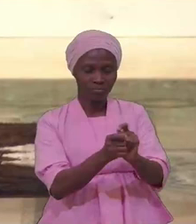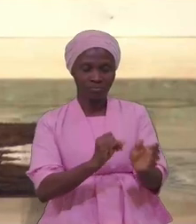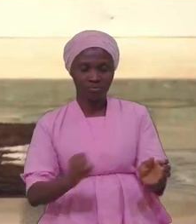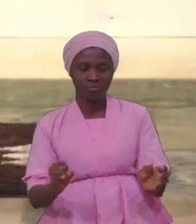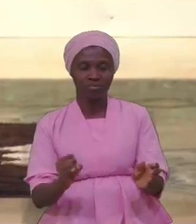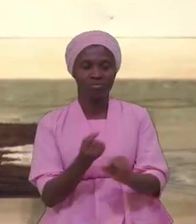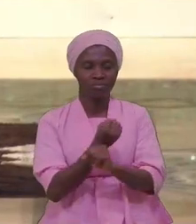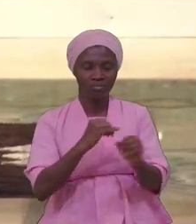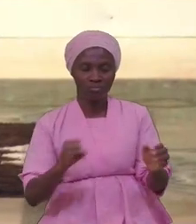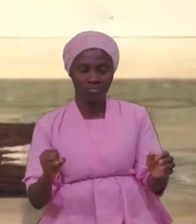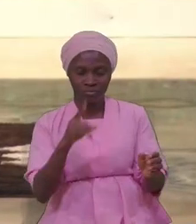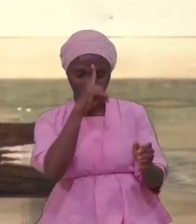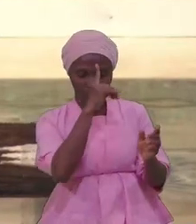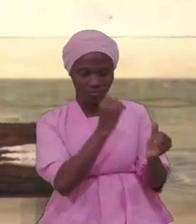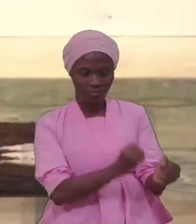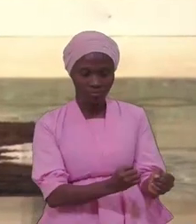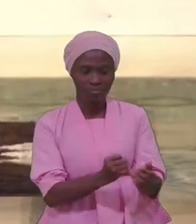foi salvatrice,